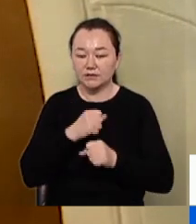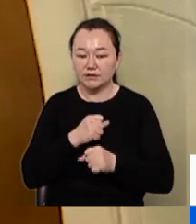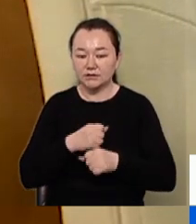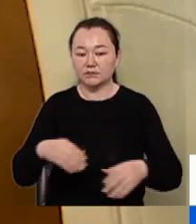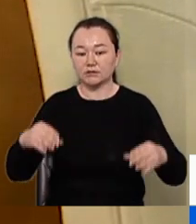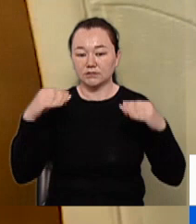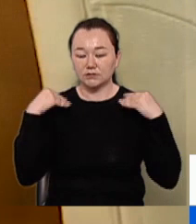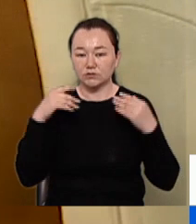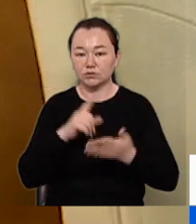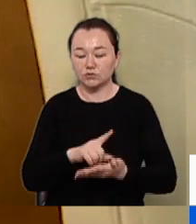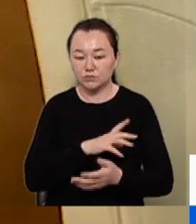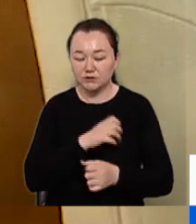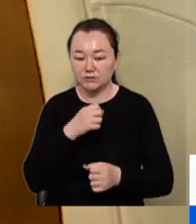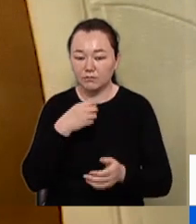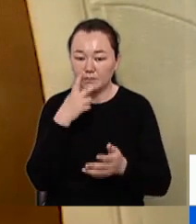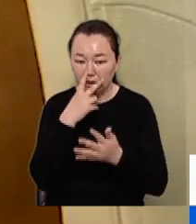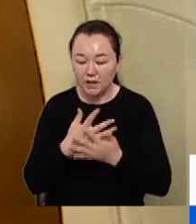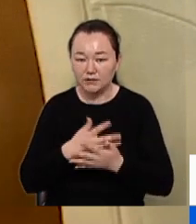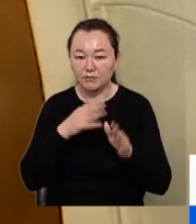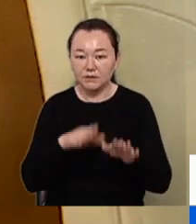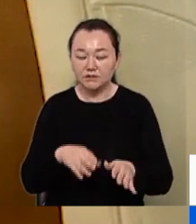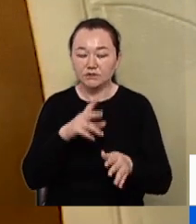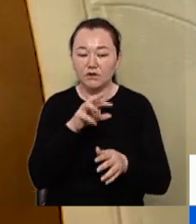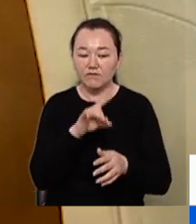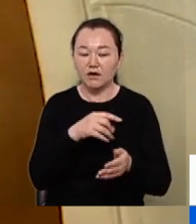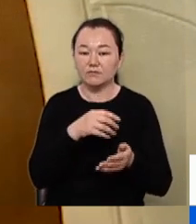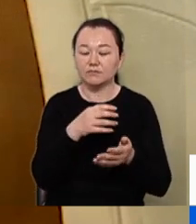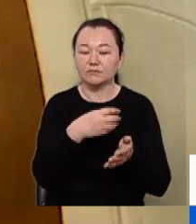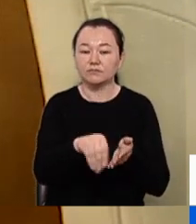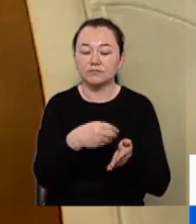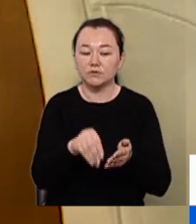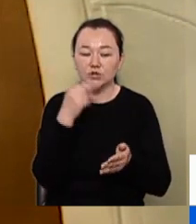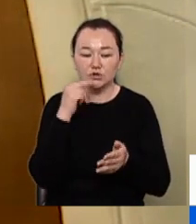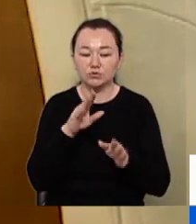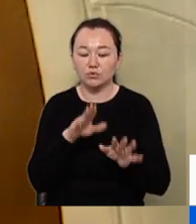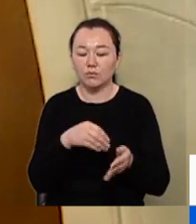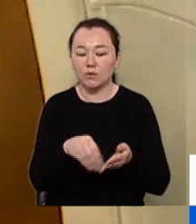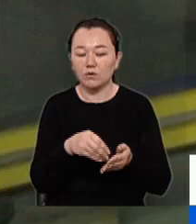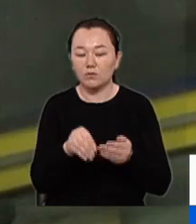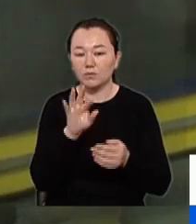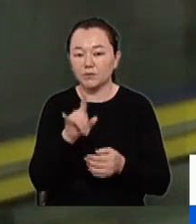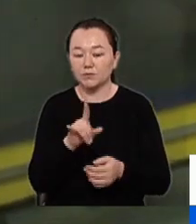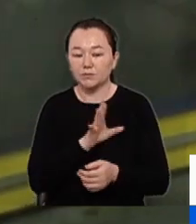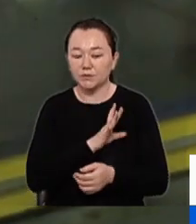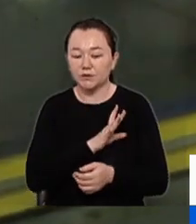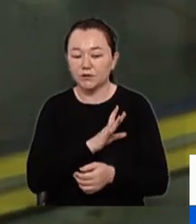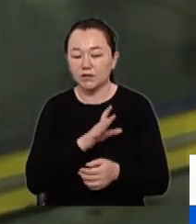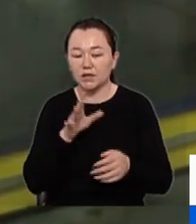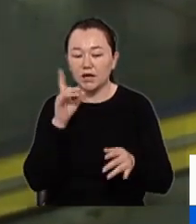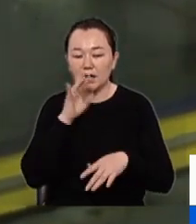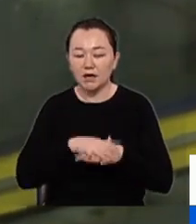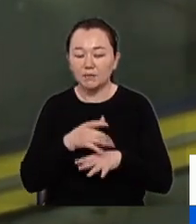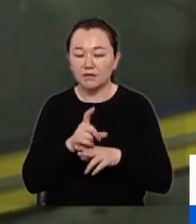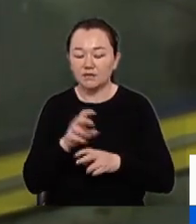жамылғы болу керек екені көрсетілсе, жергілікті тауар өндірушілердің сапалы өнімдерін ғана сатып алған болар еді. Ал әкімдіктегілер